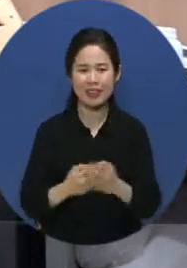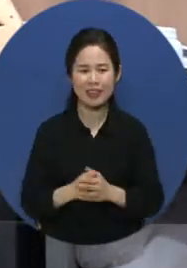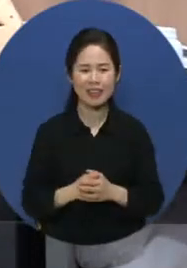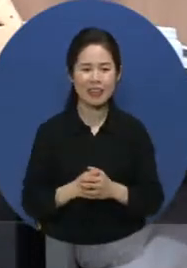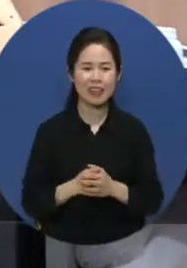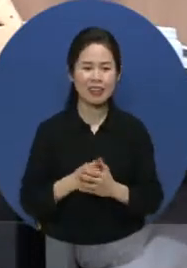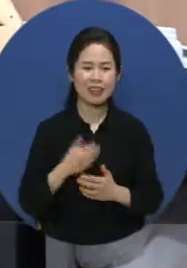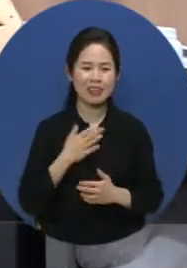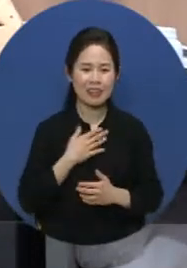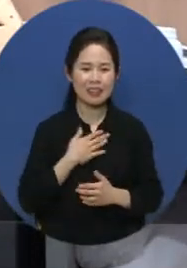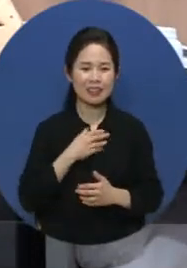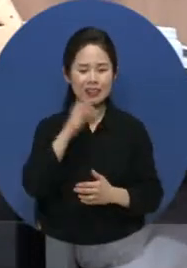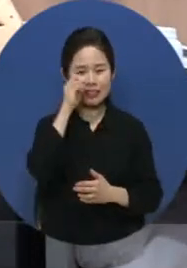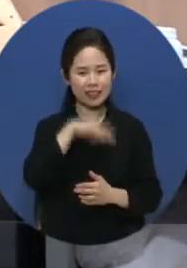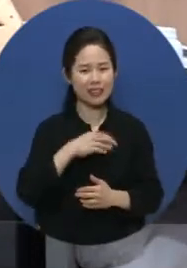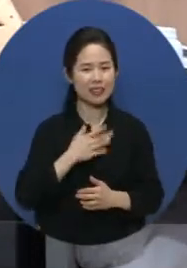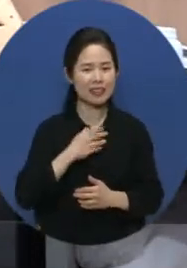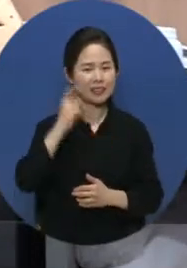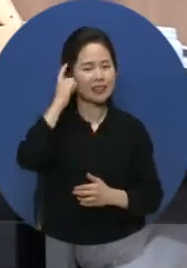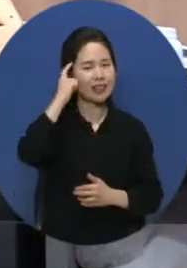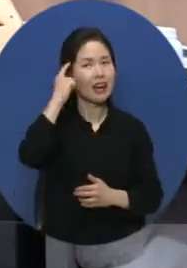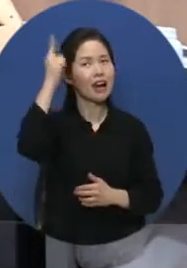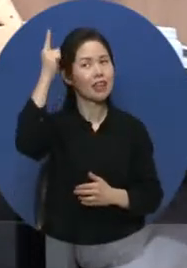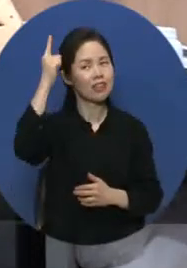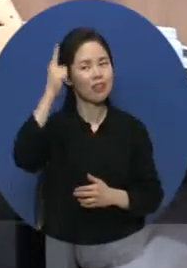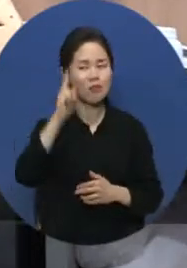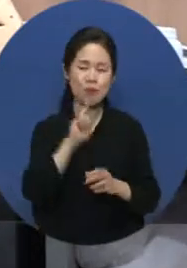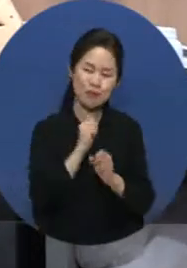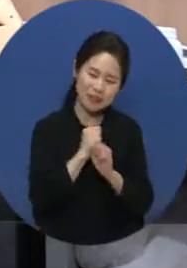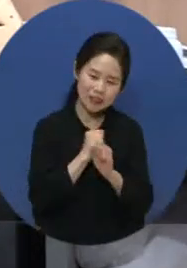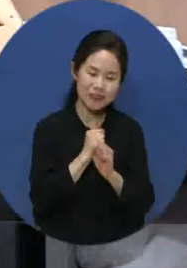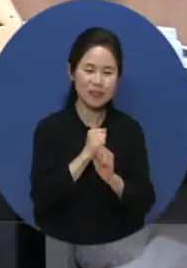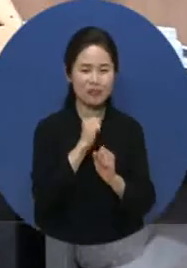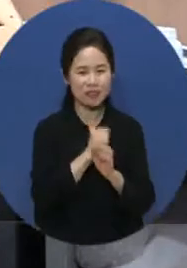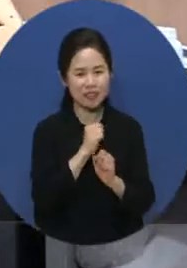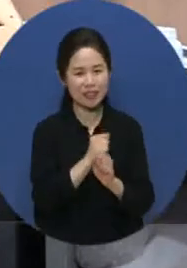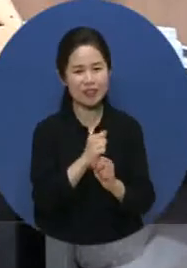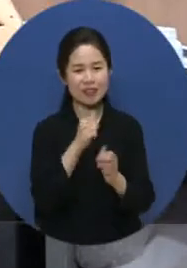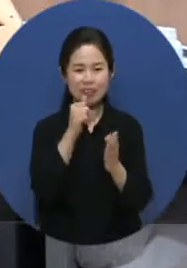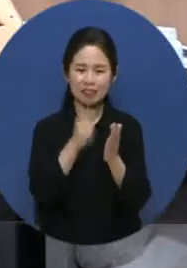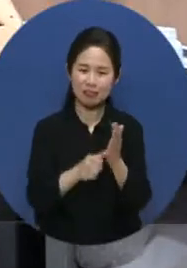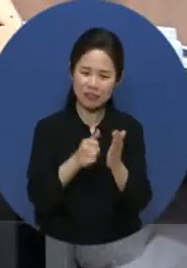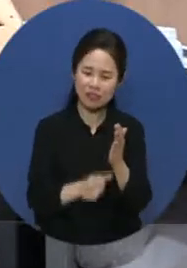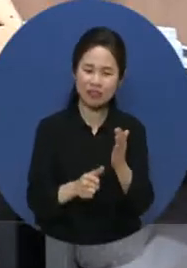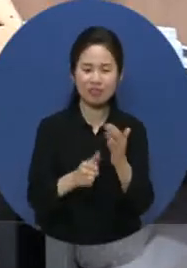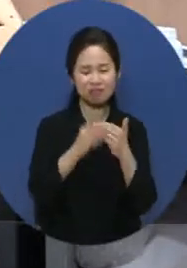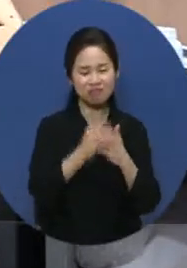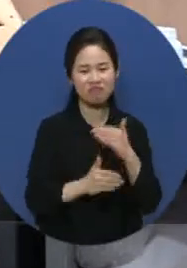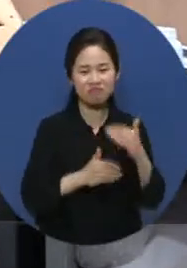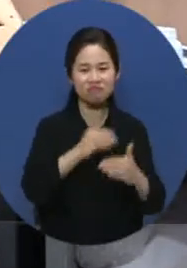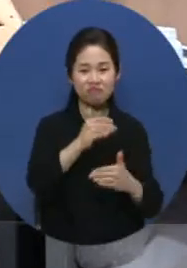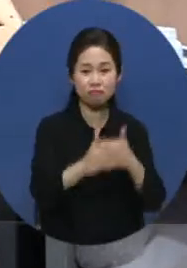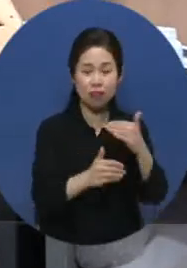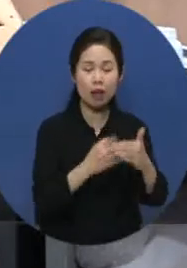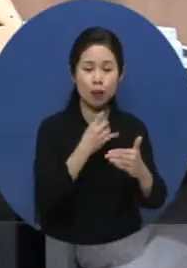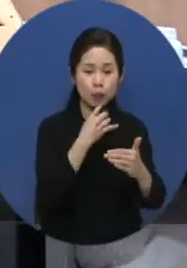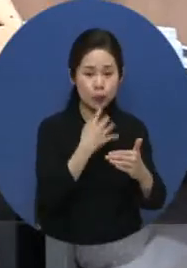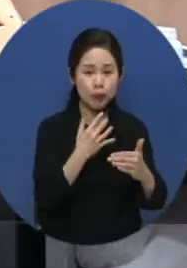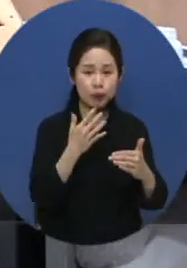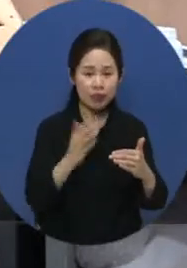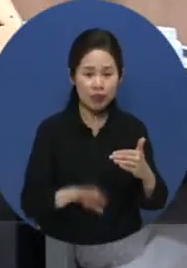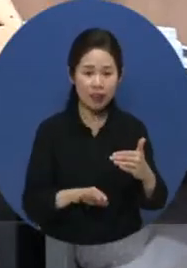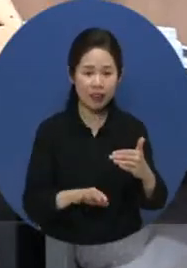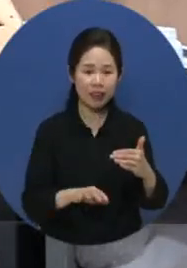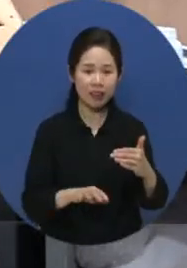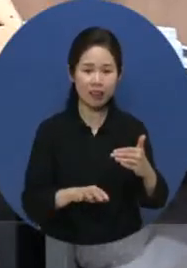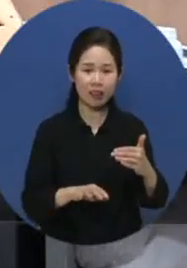그냥 뭐 만들고 생각나는 대로 만들고 그걸 가지고 뭔가 제품화 시키는 과정을 그냥 꾸준히 했을 뿐인데, 그